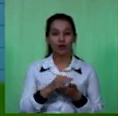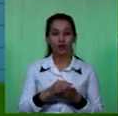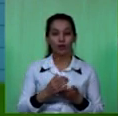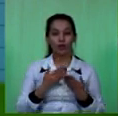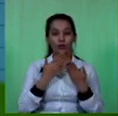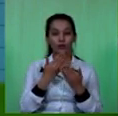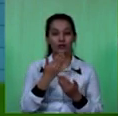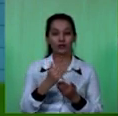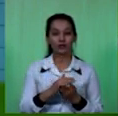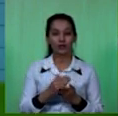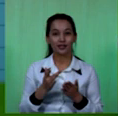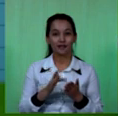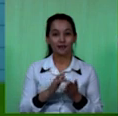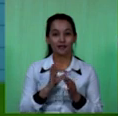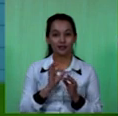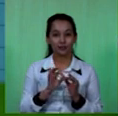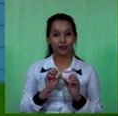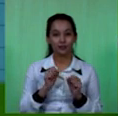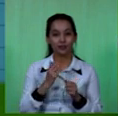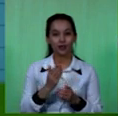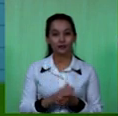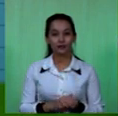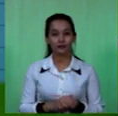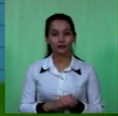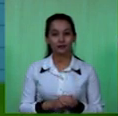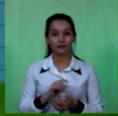siz daftaringizdan tekshirib oling.